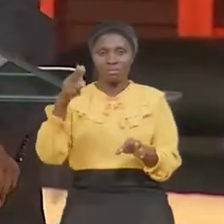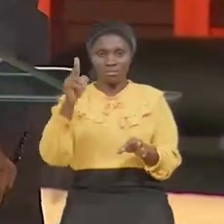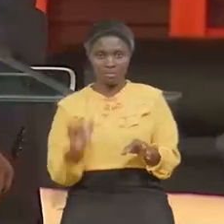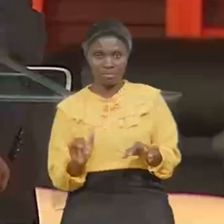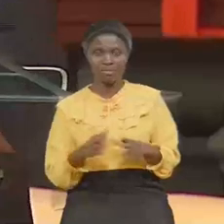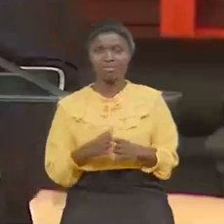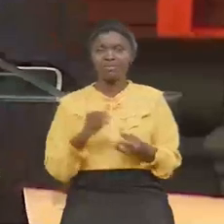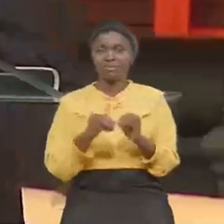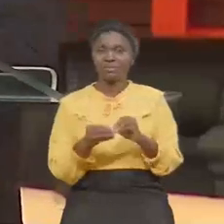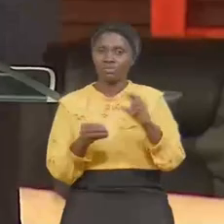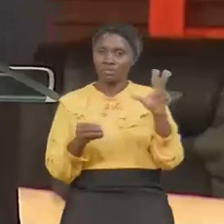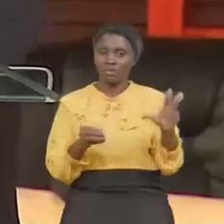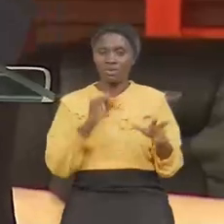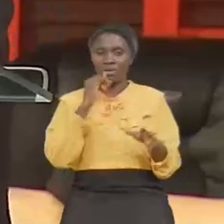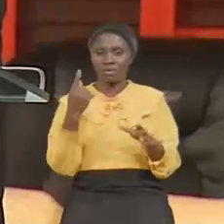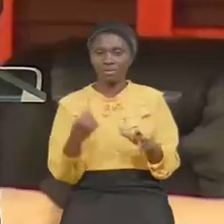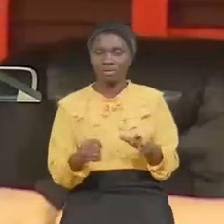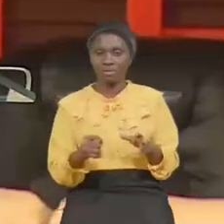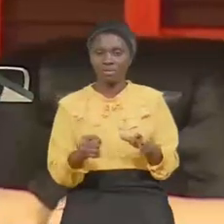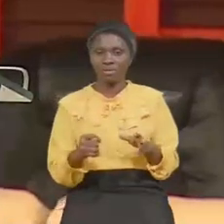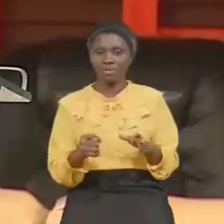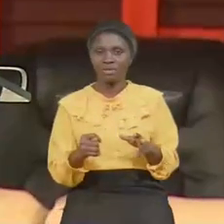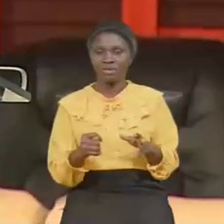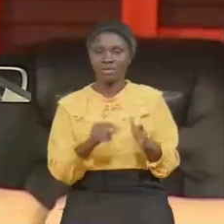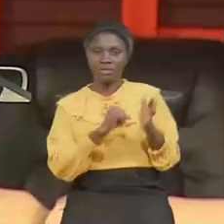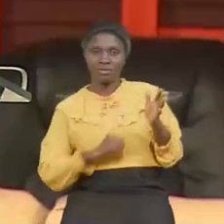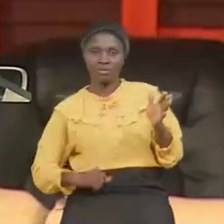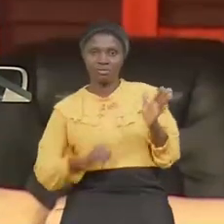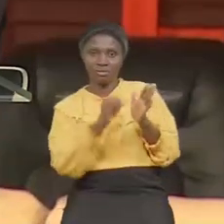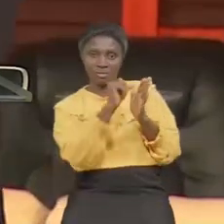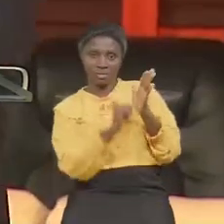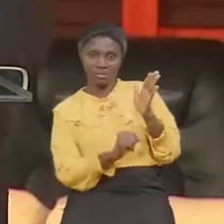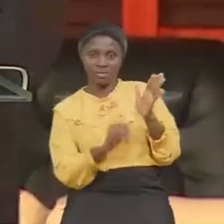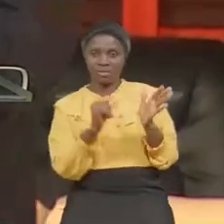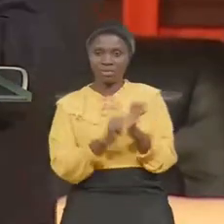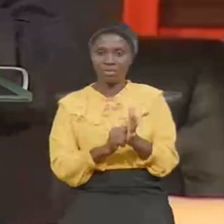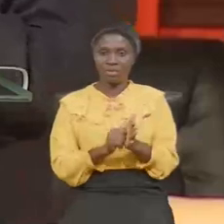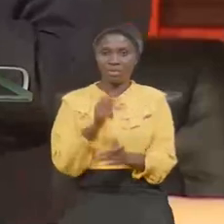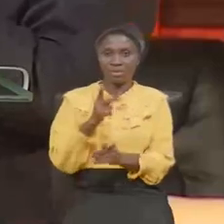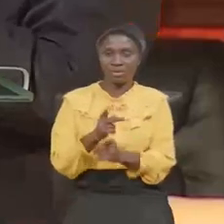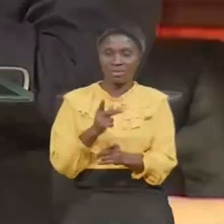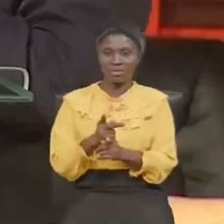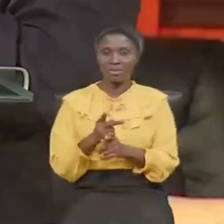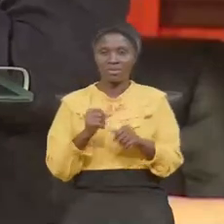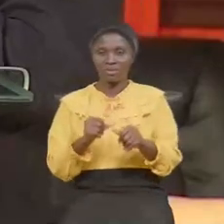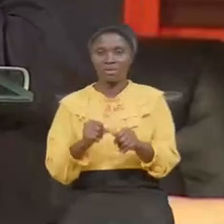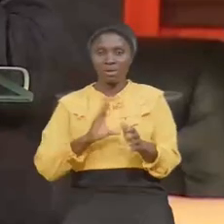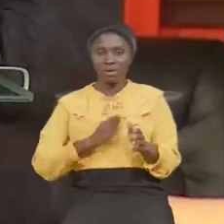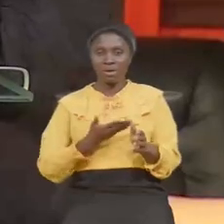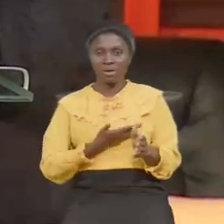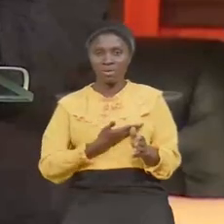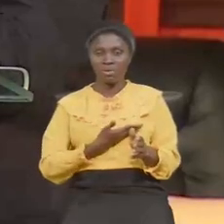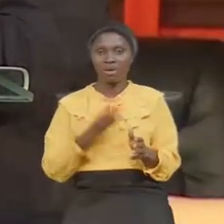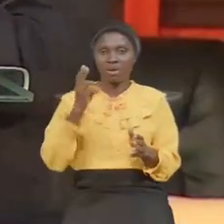la circoncision qui maintient notre dignité. Ce qui est arrivé au premier Adam, ce qui est arrivé à